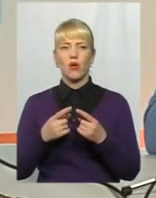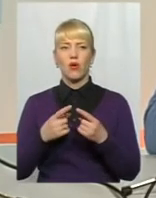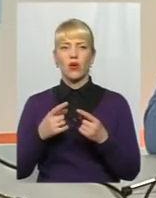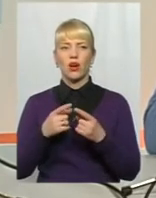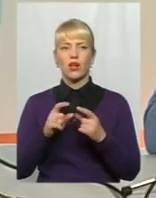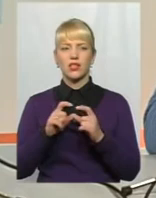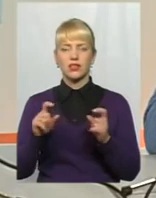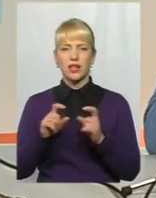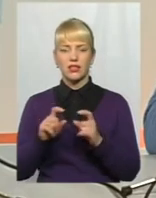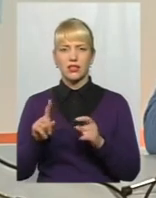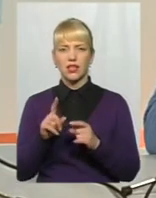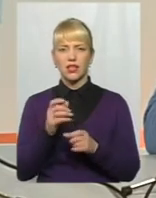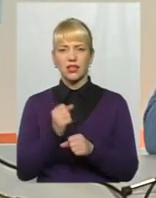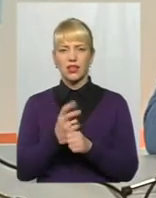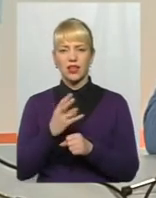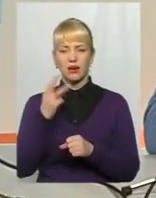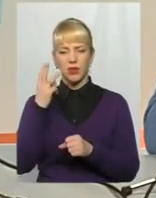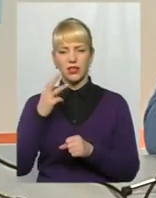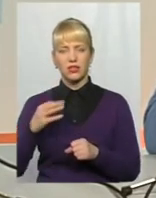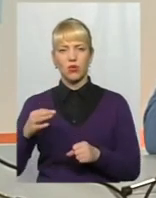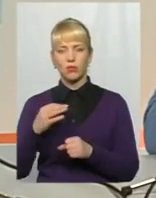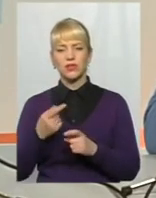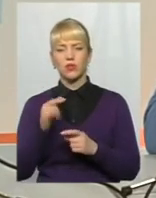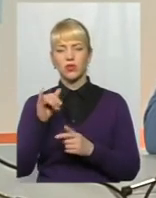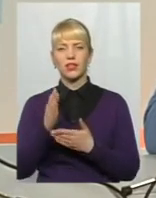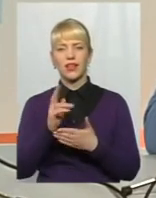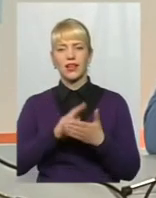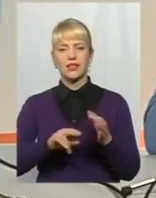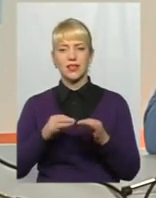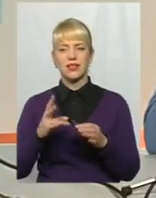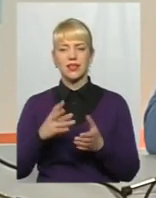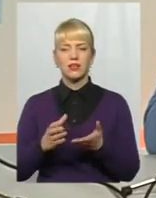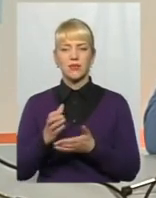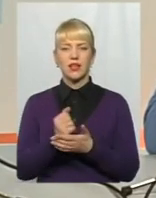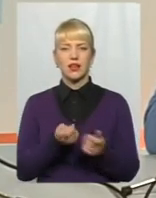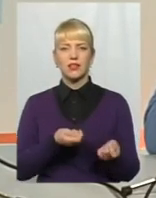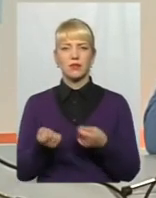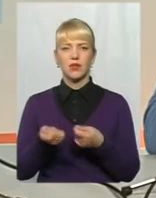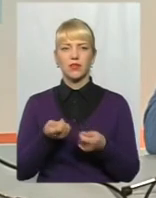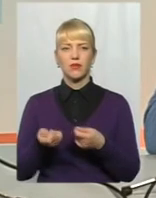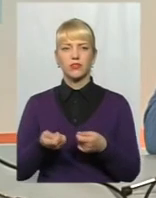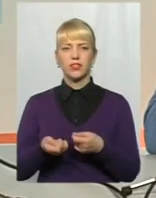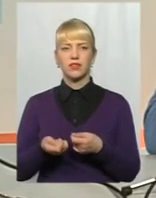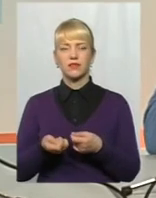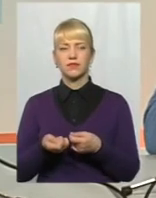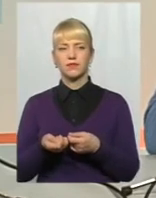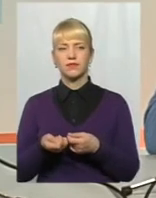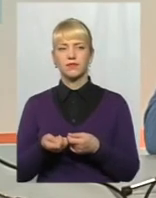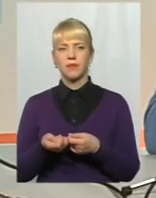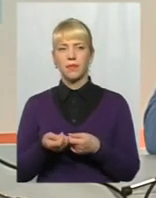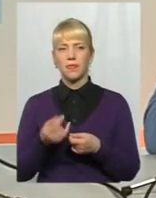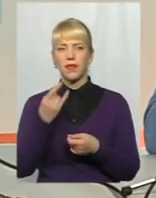У них є ліцензії на збирання, перевезення. Вони не утилізують, на території Хмельницької області не утилізовуються небезпечні відходи, такі як